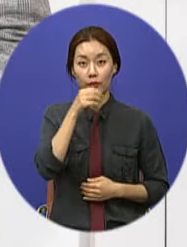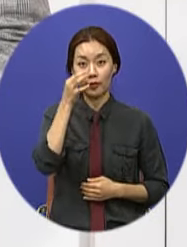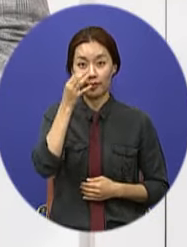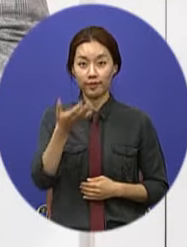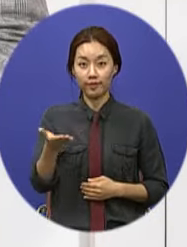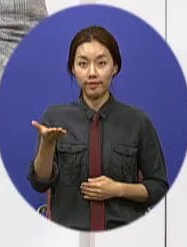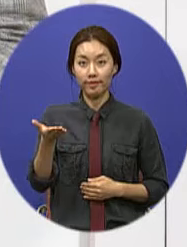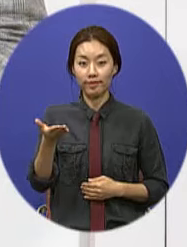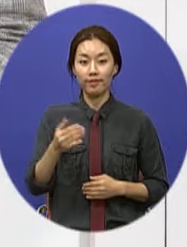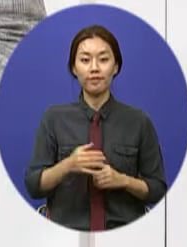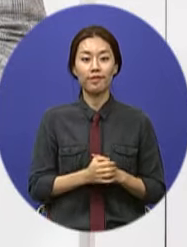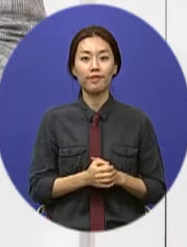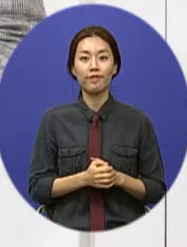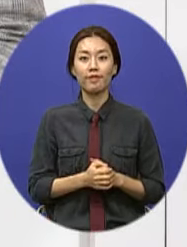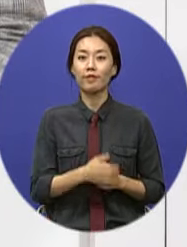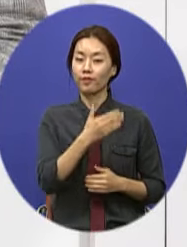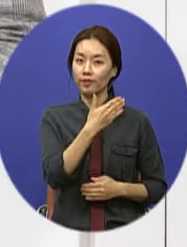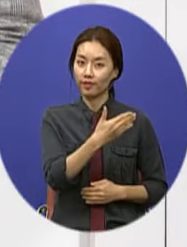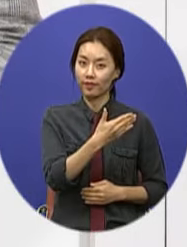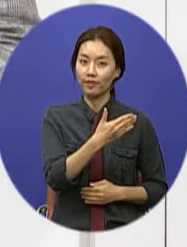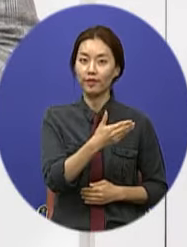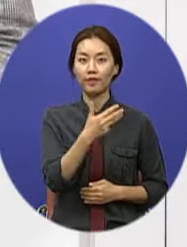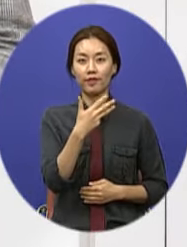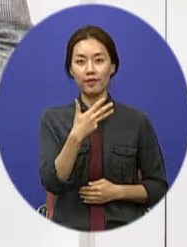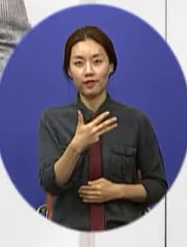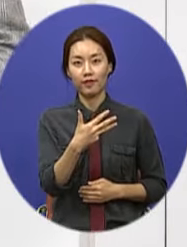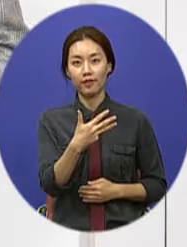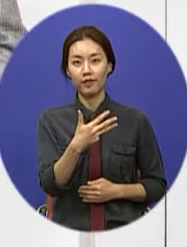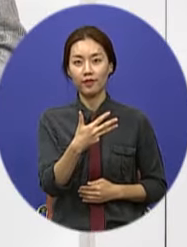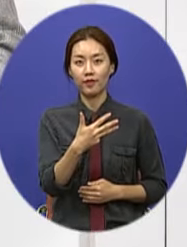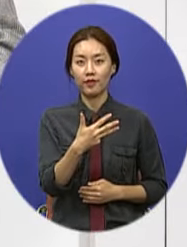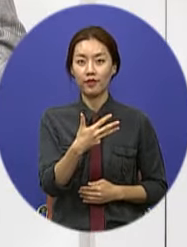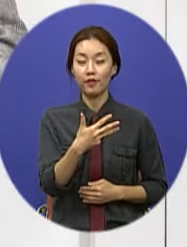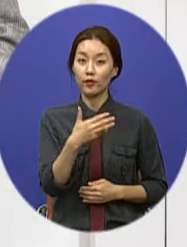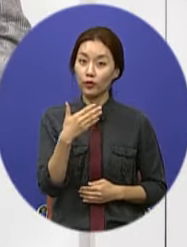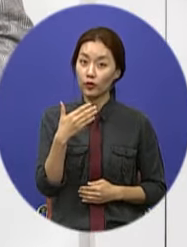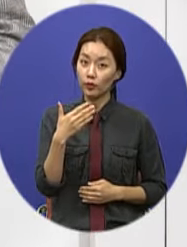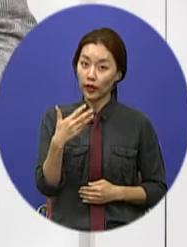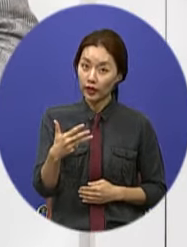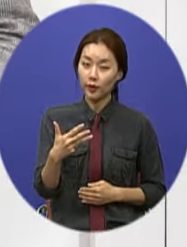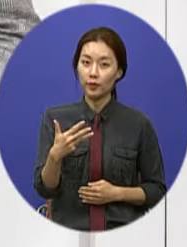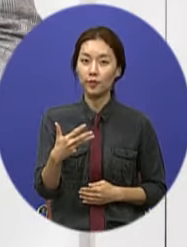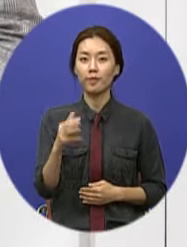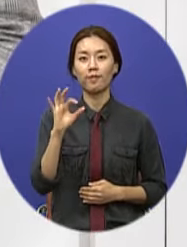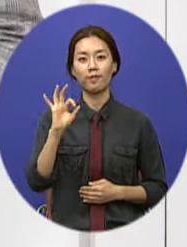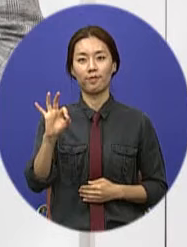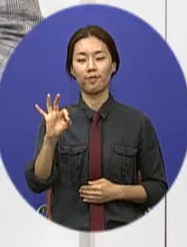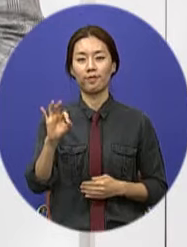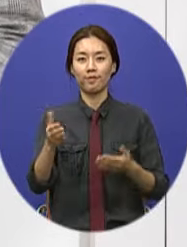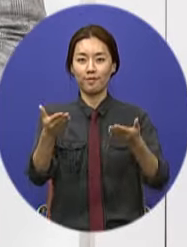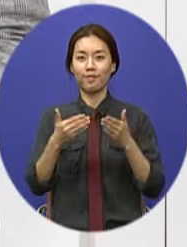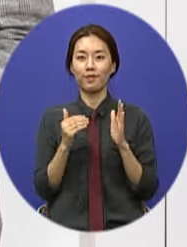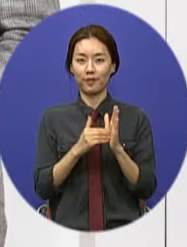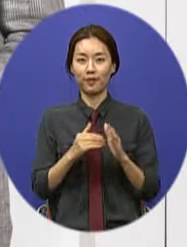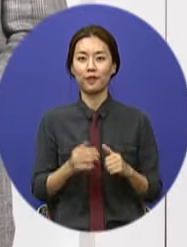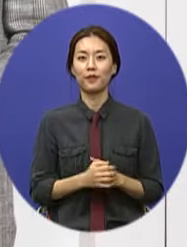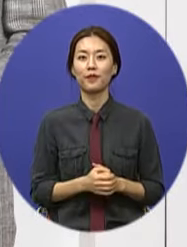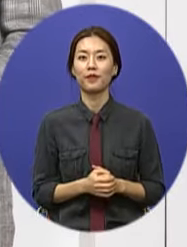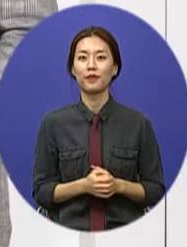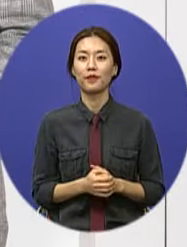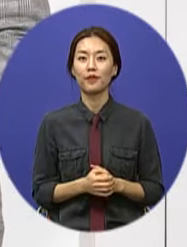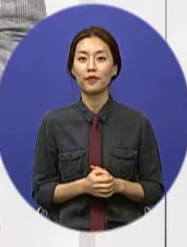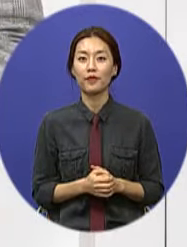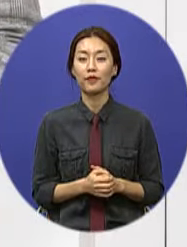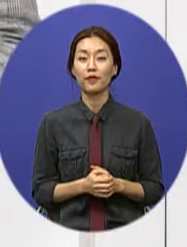볼까요? 자 점수는요 음정 9점 박자 8점 가사 8점 보너스 만점 받으셨습니다.